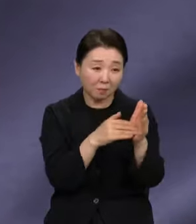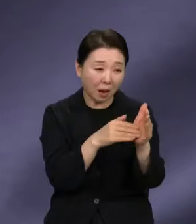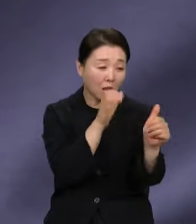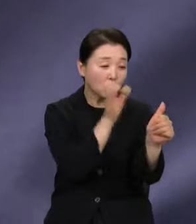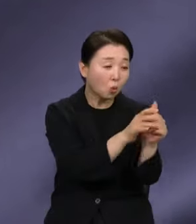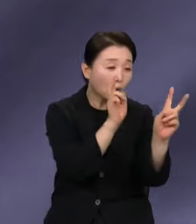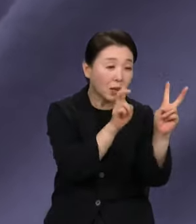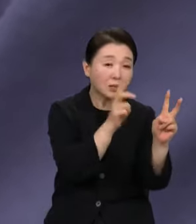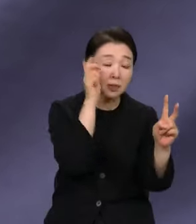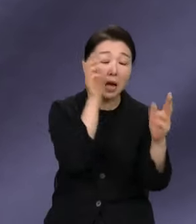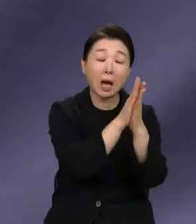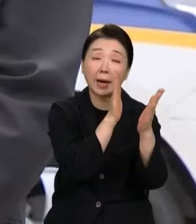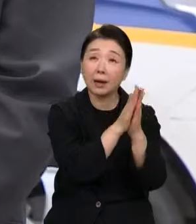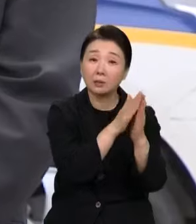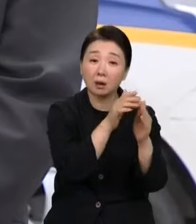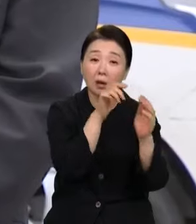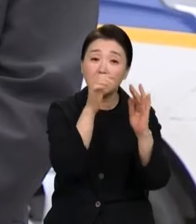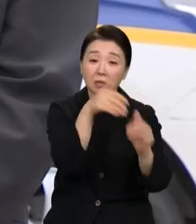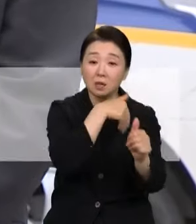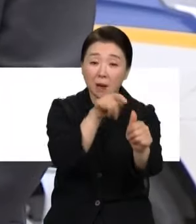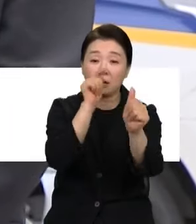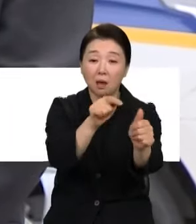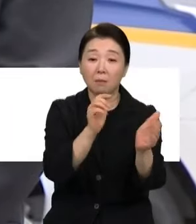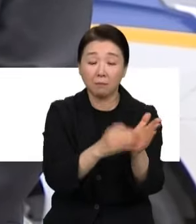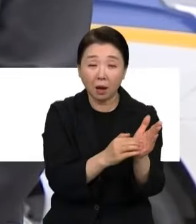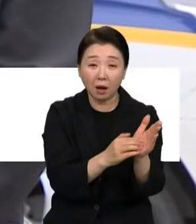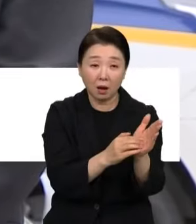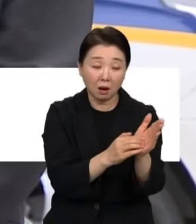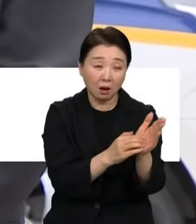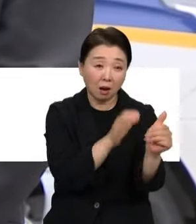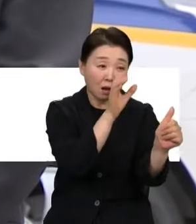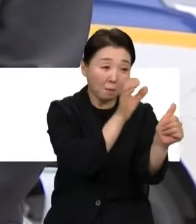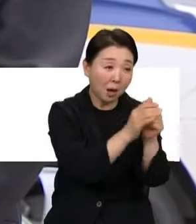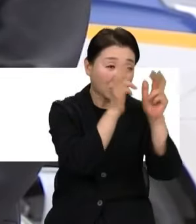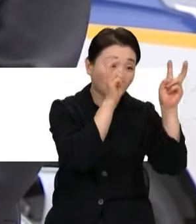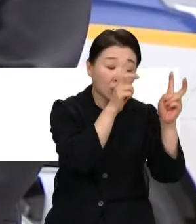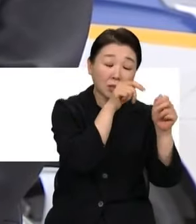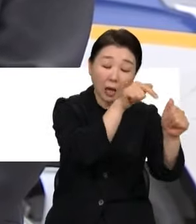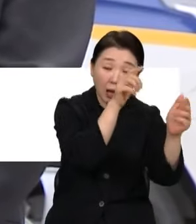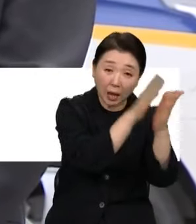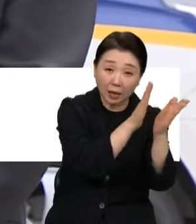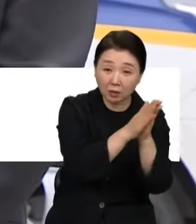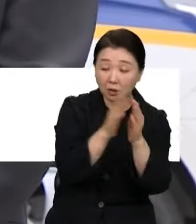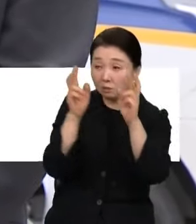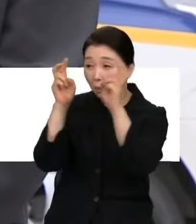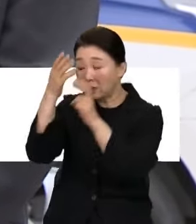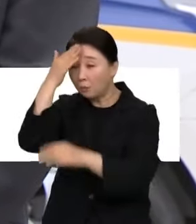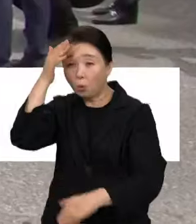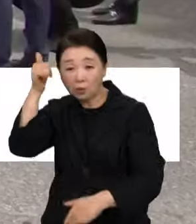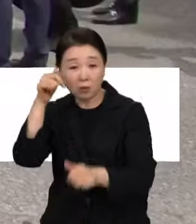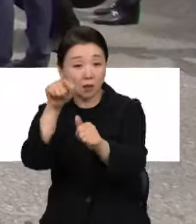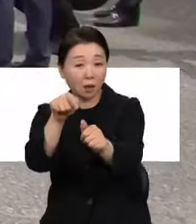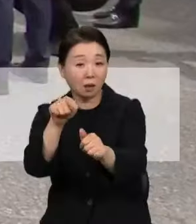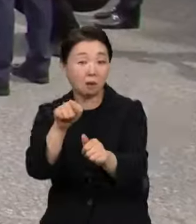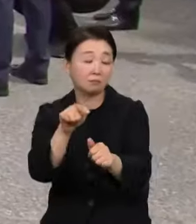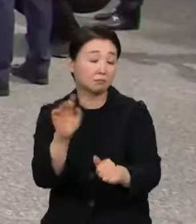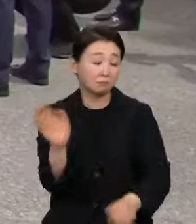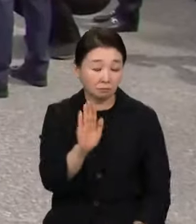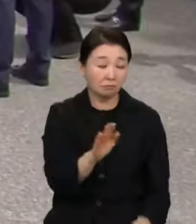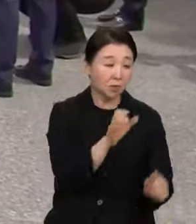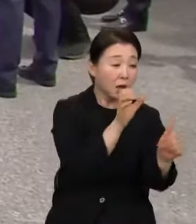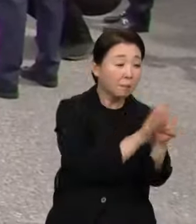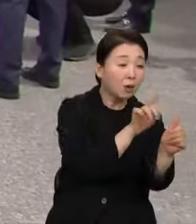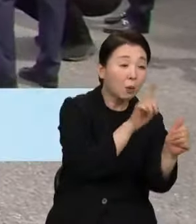했다고 선을 긋습니다. 업무 지시는 파견 업체에서 내렸나요? 아니면 아리셀이나 아리셀? 파견 업체에서 내린 걸로 알고 있습니다.